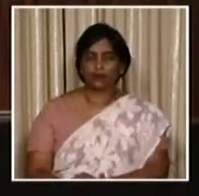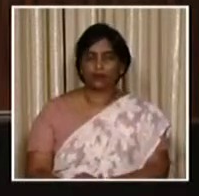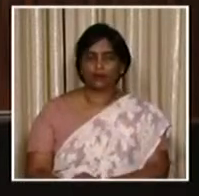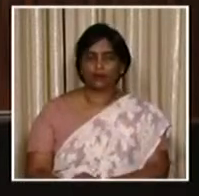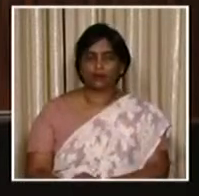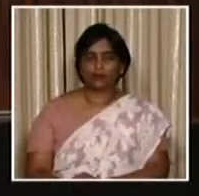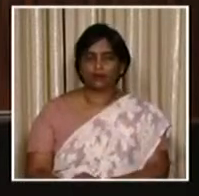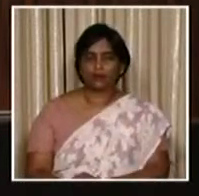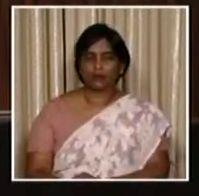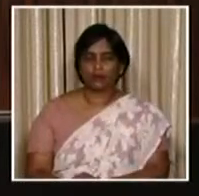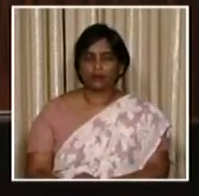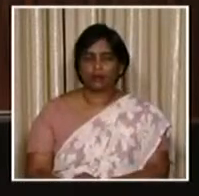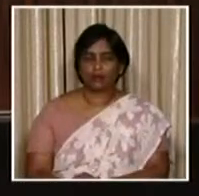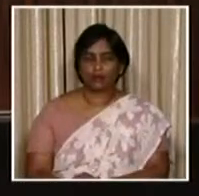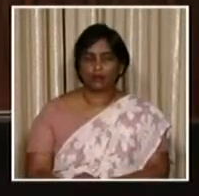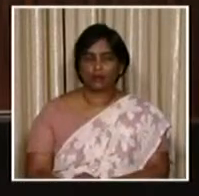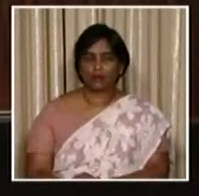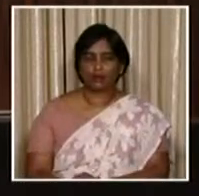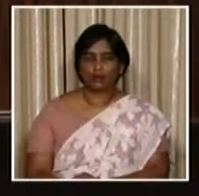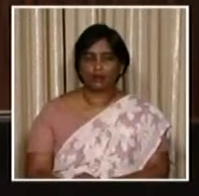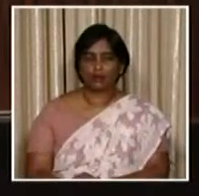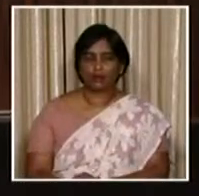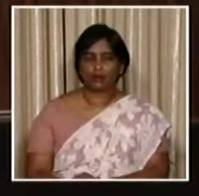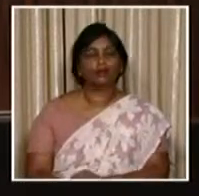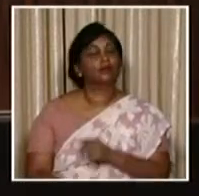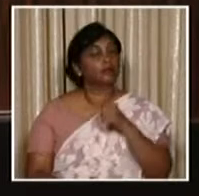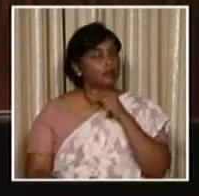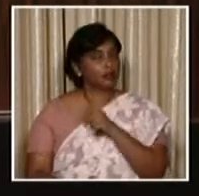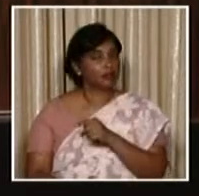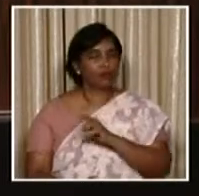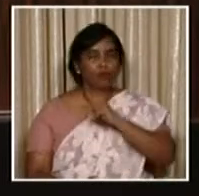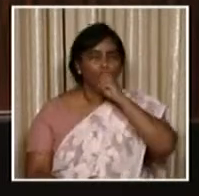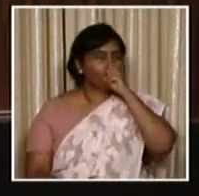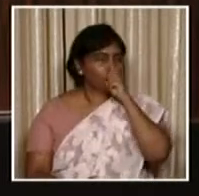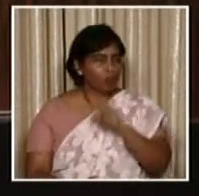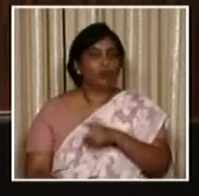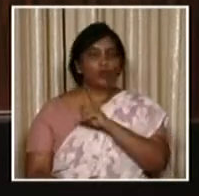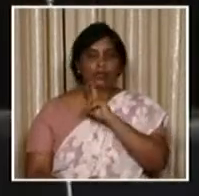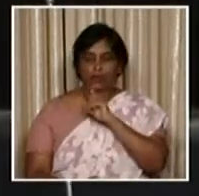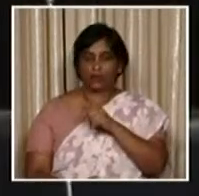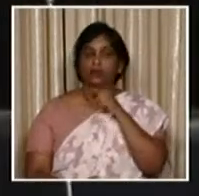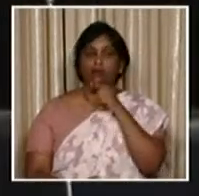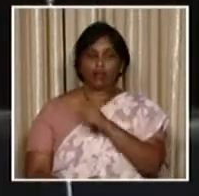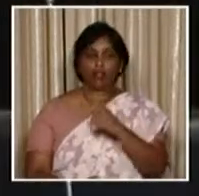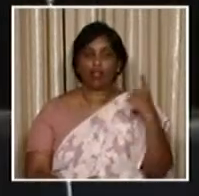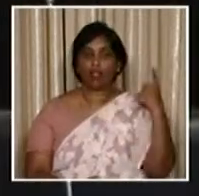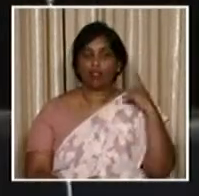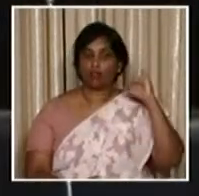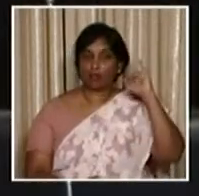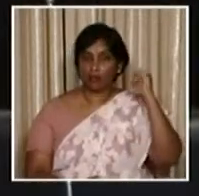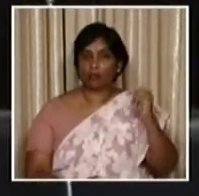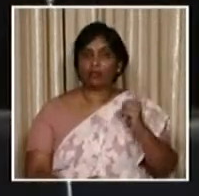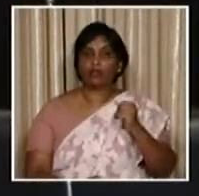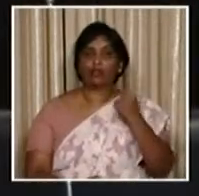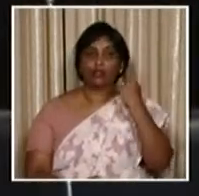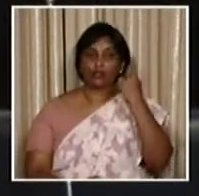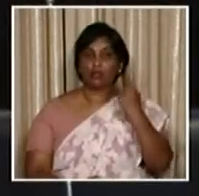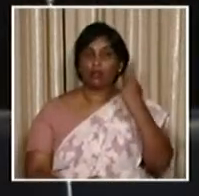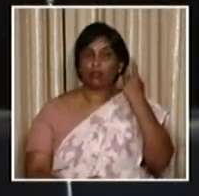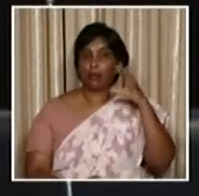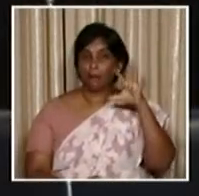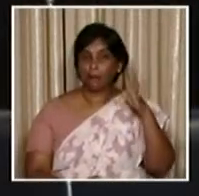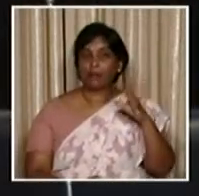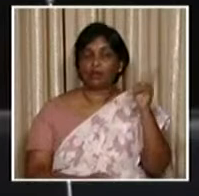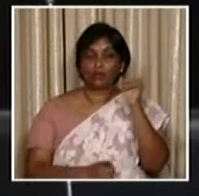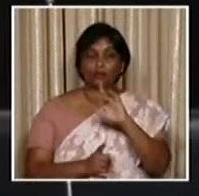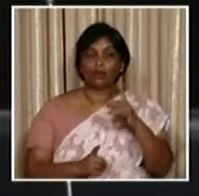එක නෑනේ ඔව් කරුණා කරලා මට මයික් එක දෙන්න මේ මේ පට්ටපල් බොරු කිව්වේ මෙයා හමුදාපති කාලේ 1500